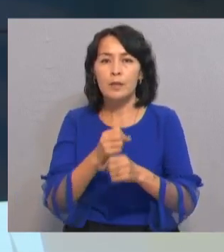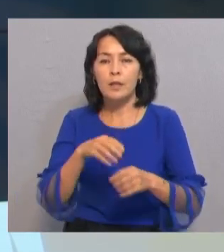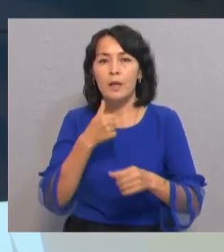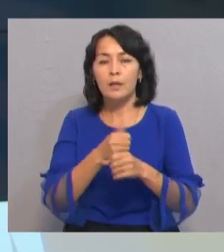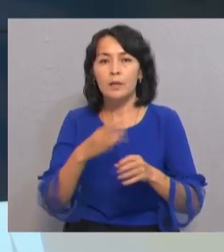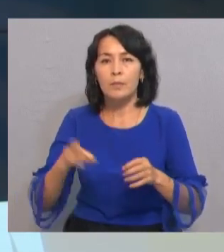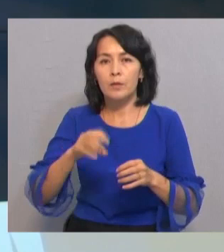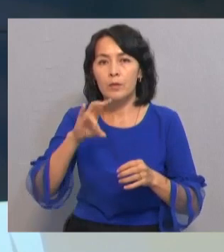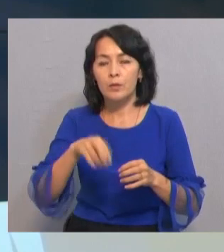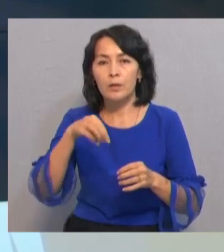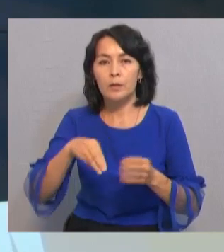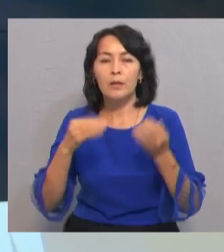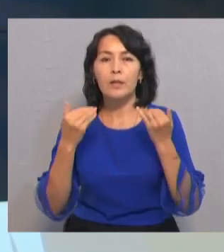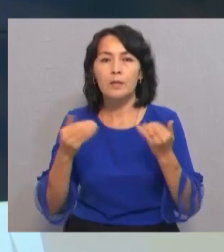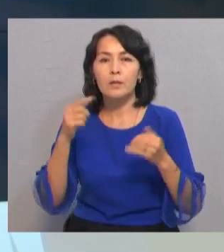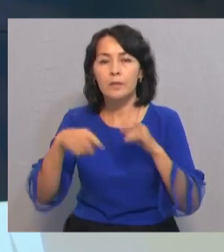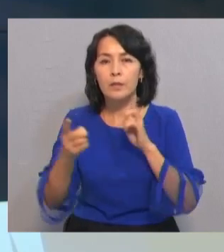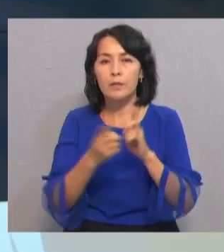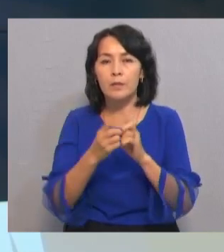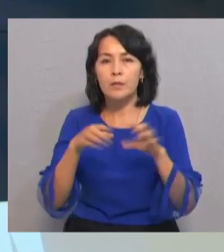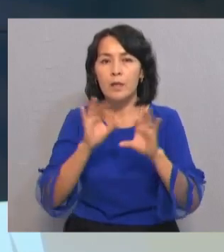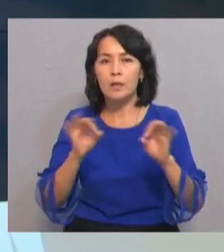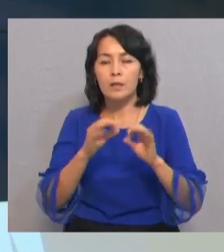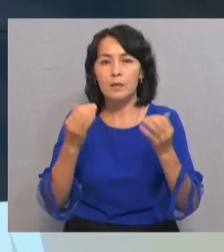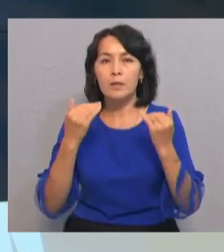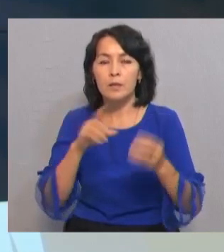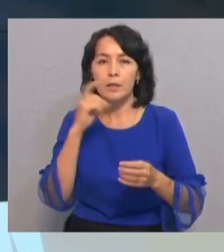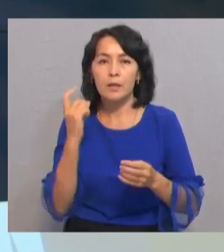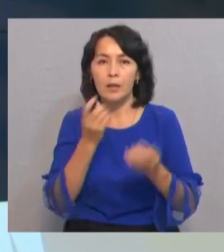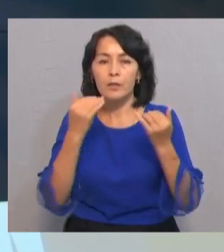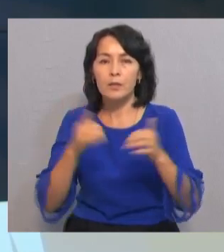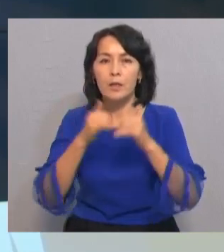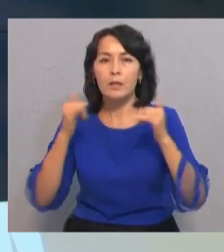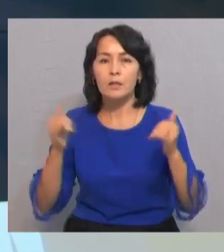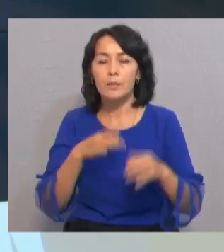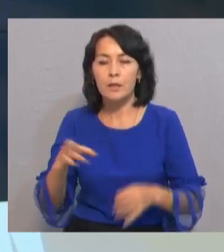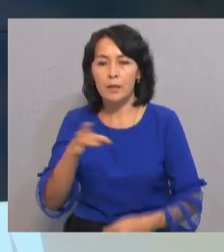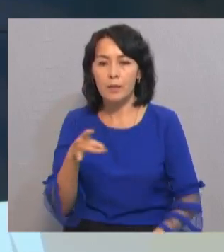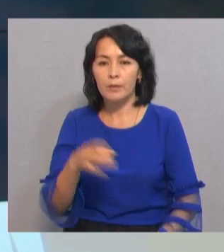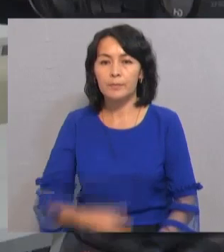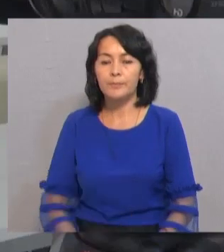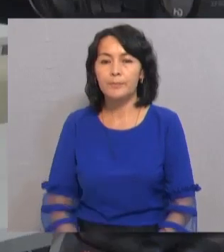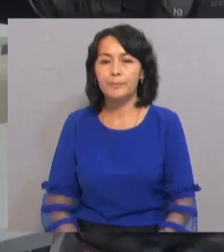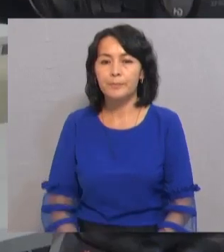аким района Нурлан Тлешев. В ходе встречи он рассказал о социально-экономическом развитии района.